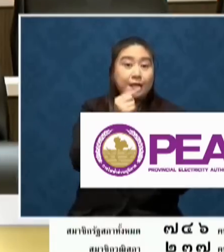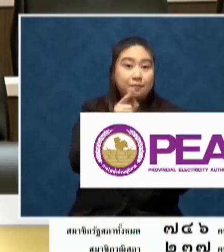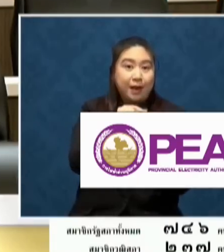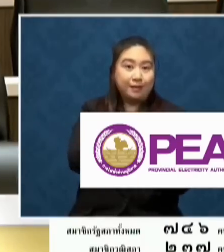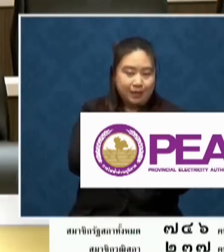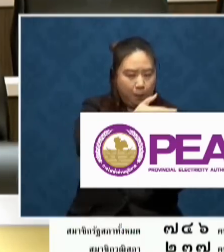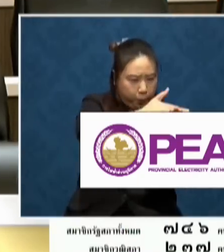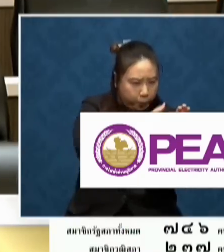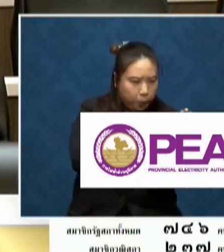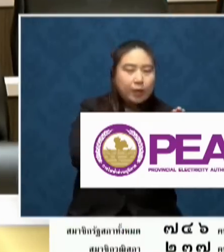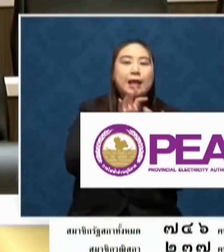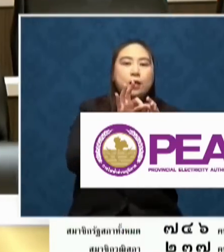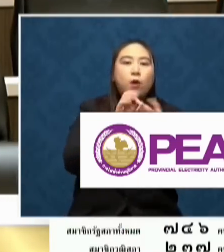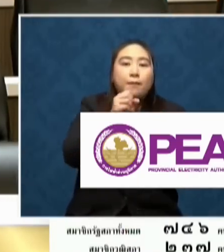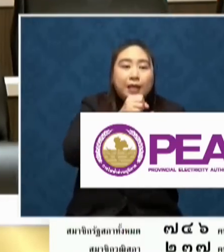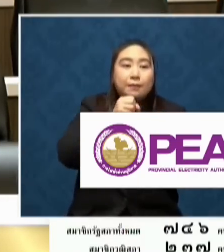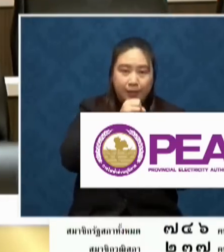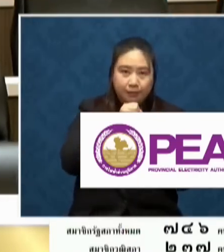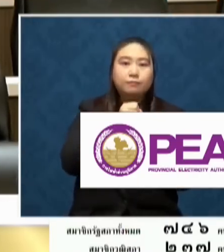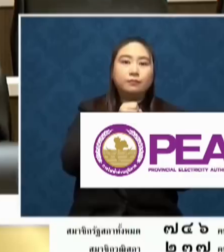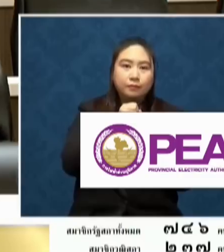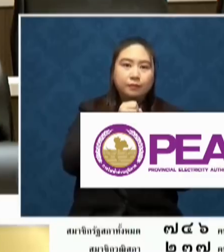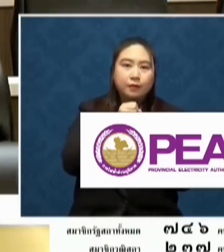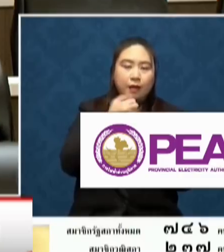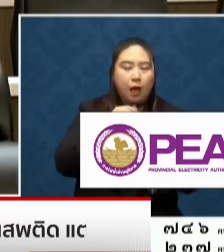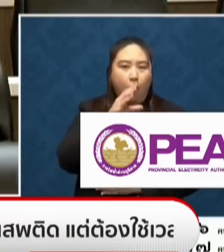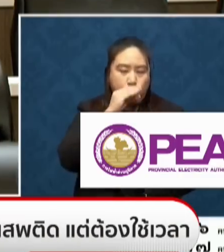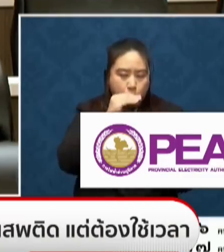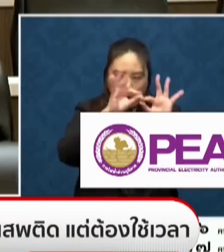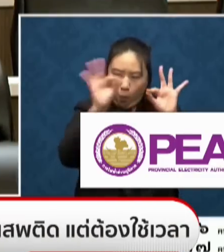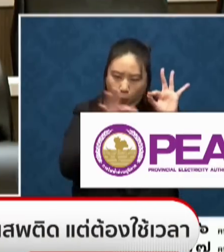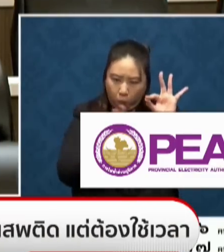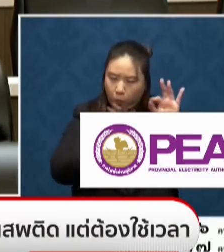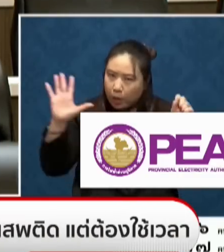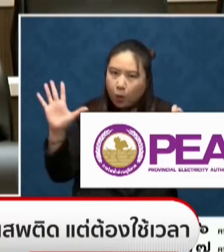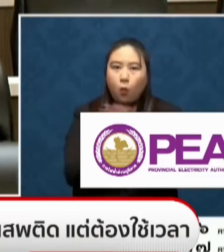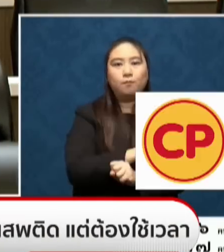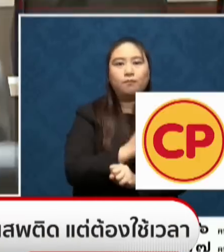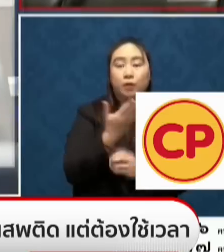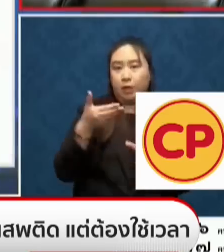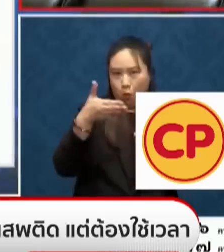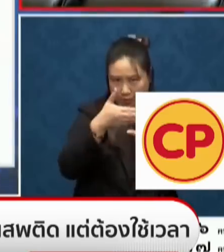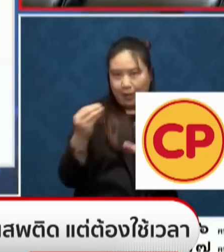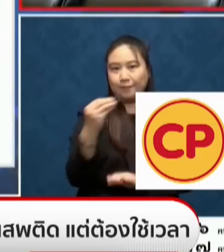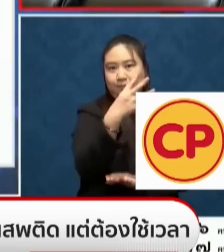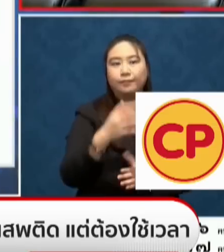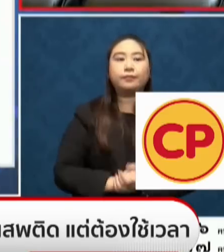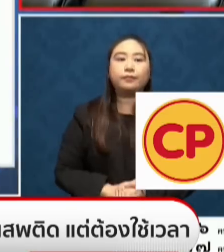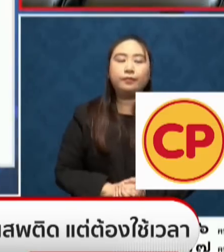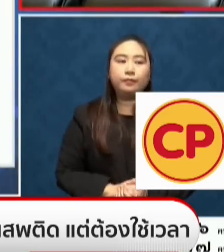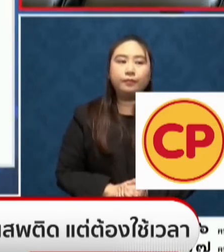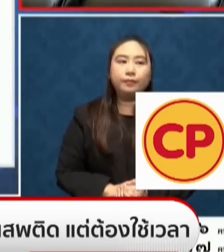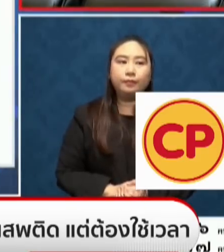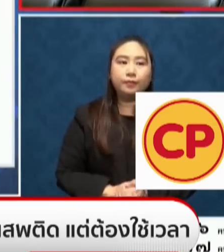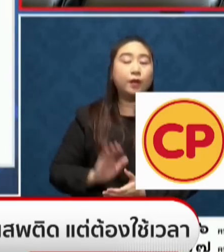การณ์ยาเสพติดทั่วโลกตั้งแต่ปี63นะคะประชากรทั่วโลกมี284ล้านคนใช้สารเสพ